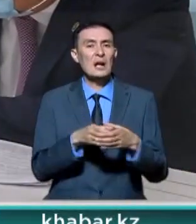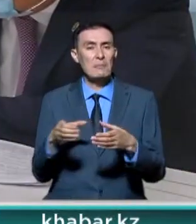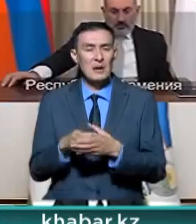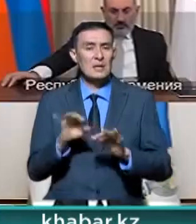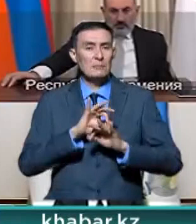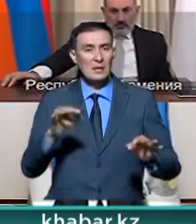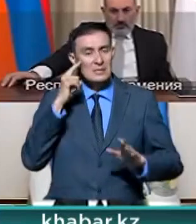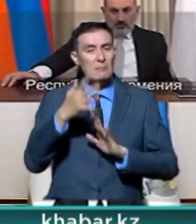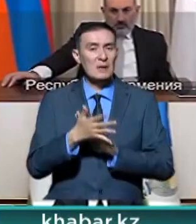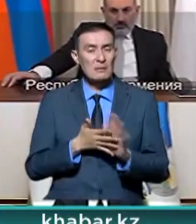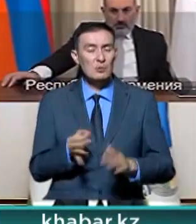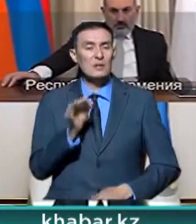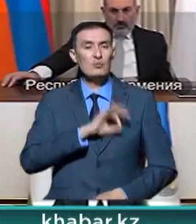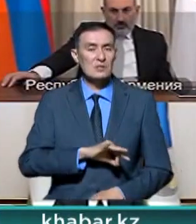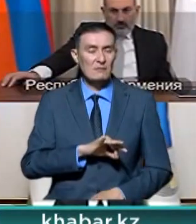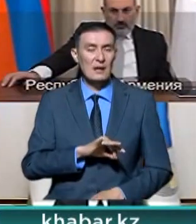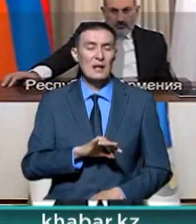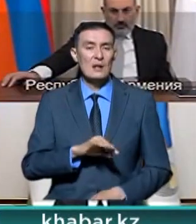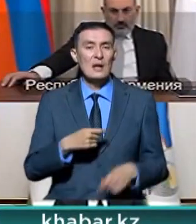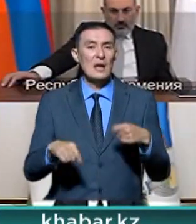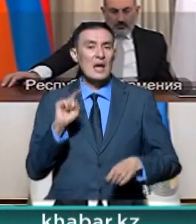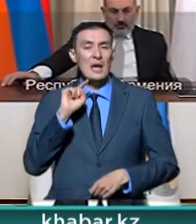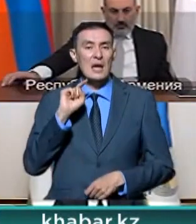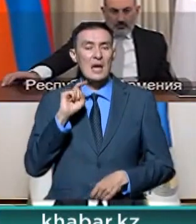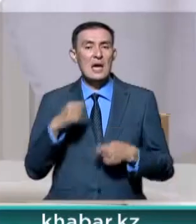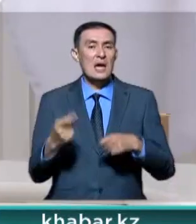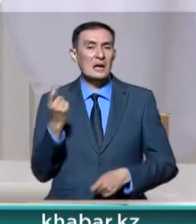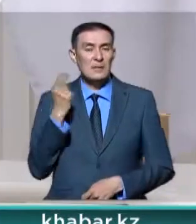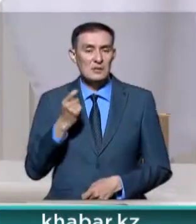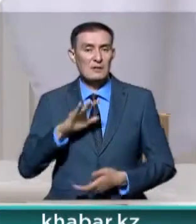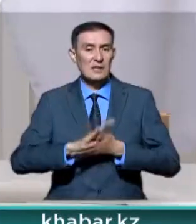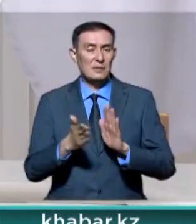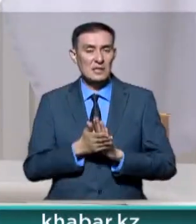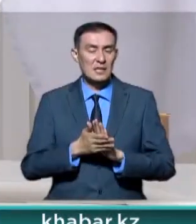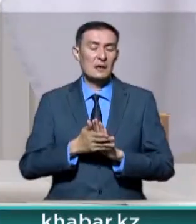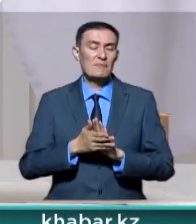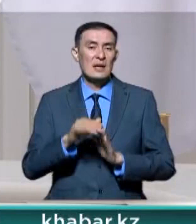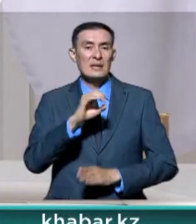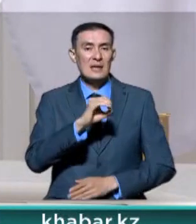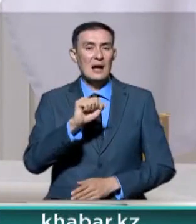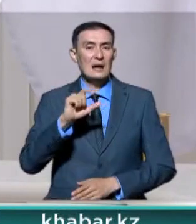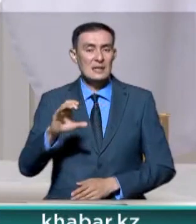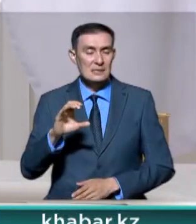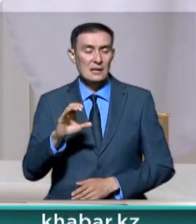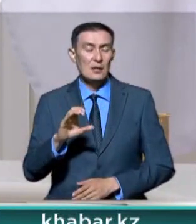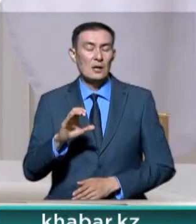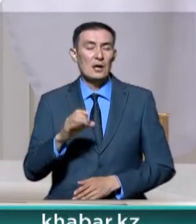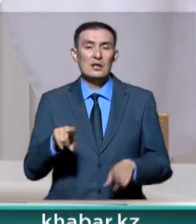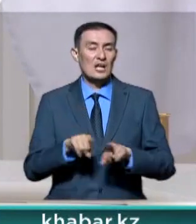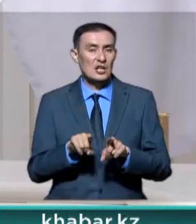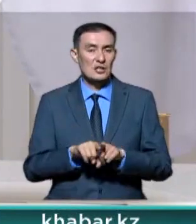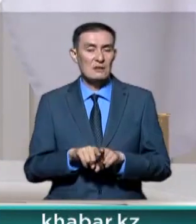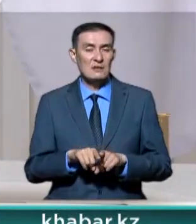прекрасно понимают преимущества геоэкономического расположения Евразийского экономического союза. К тому же